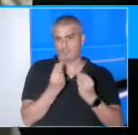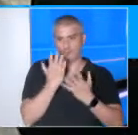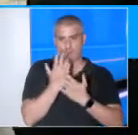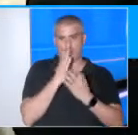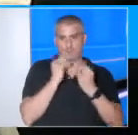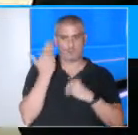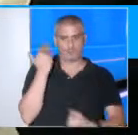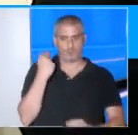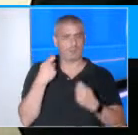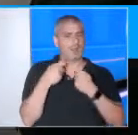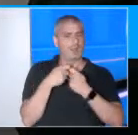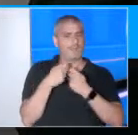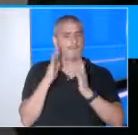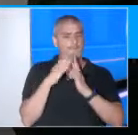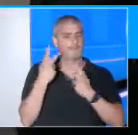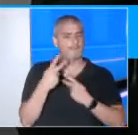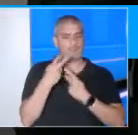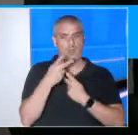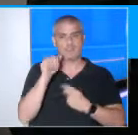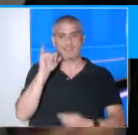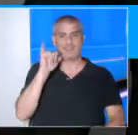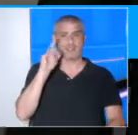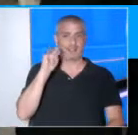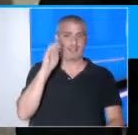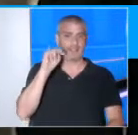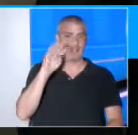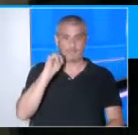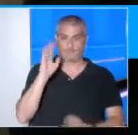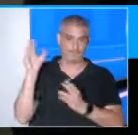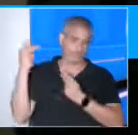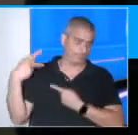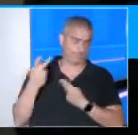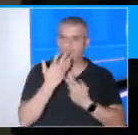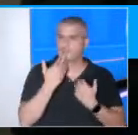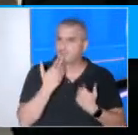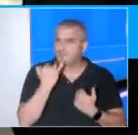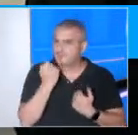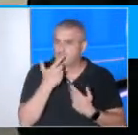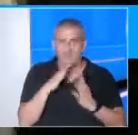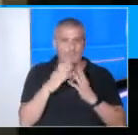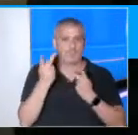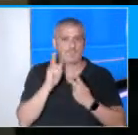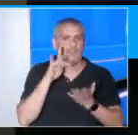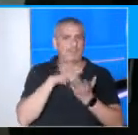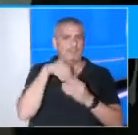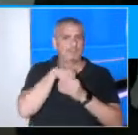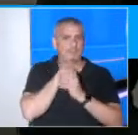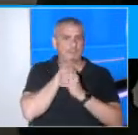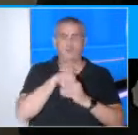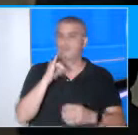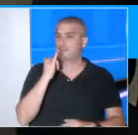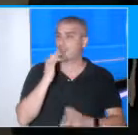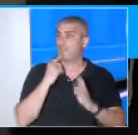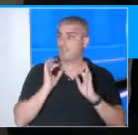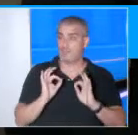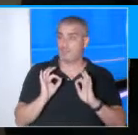עליו מקודם, לגבי בית החולים איתנים שפונה. את יכולה לספר לנו קצת על בית החולים ומי נמצא שם? כן, אז האמת